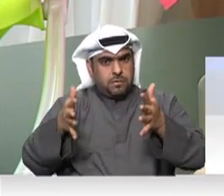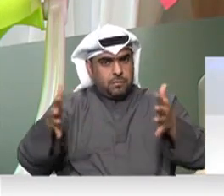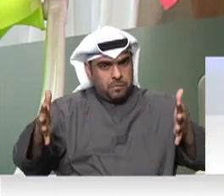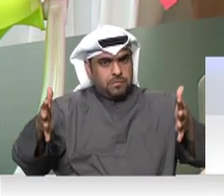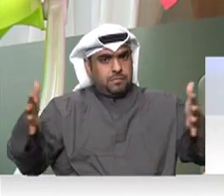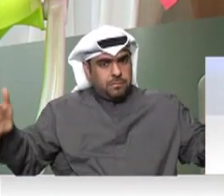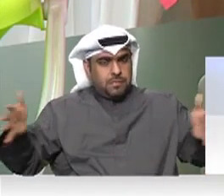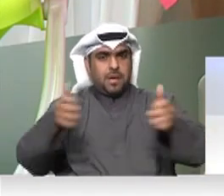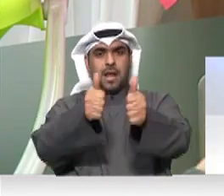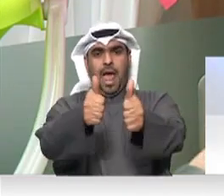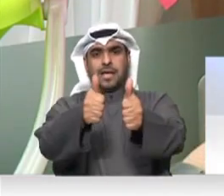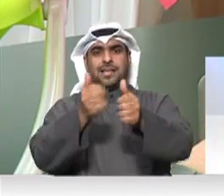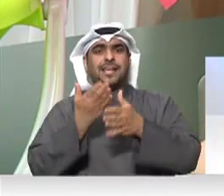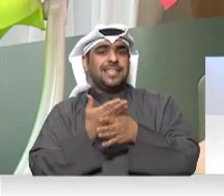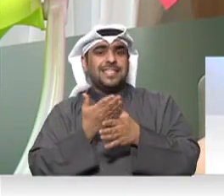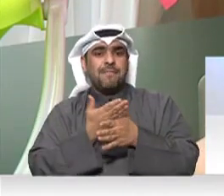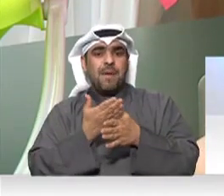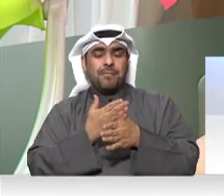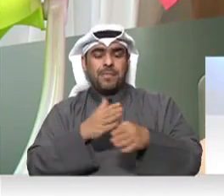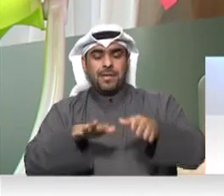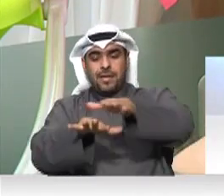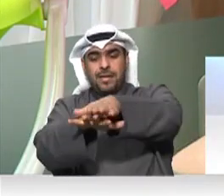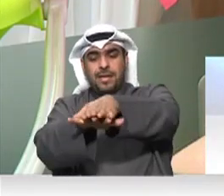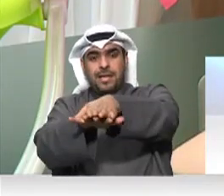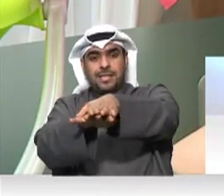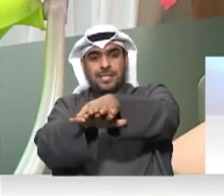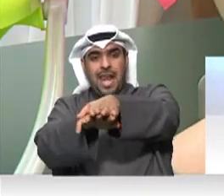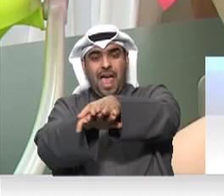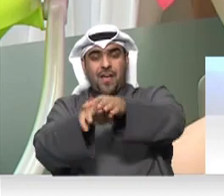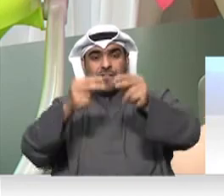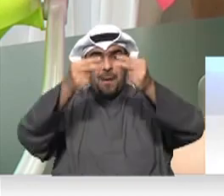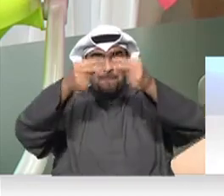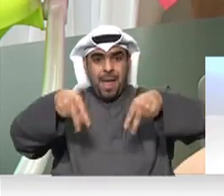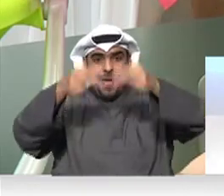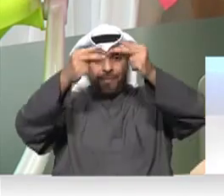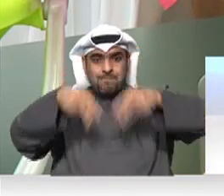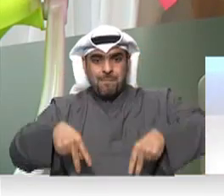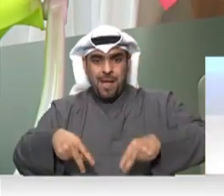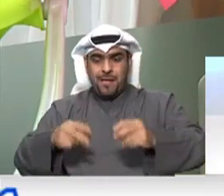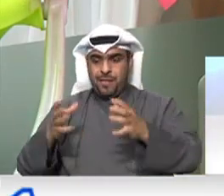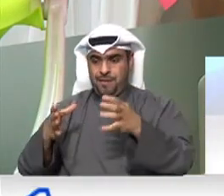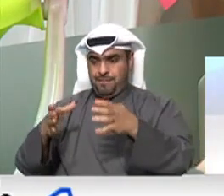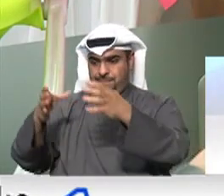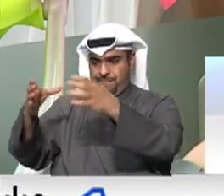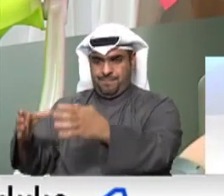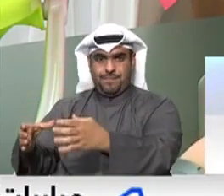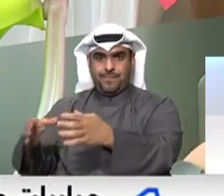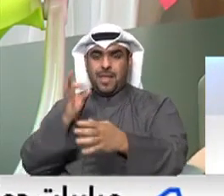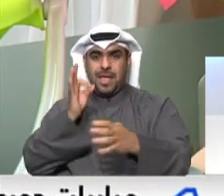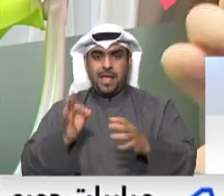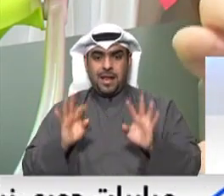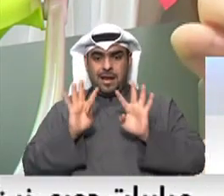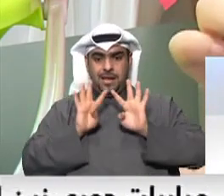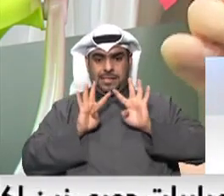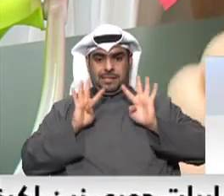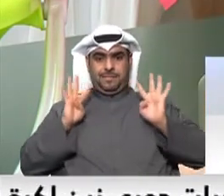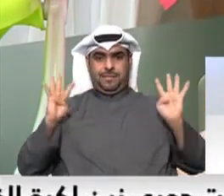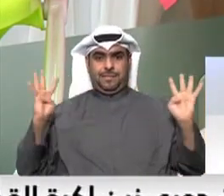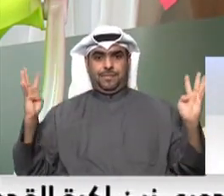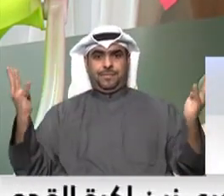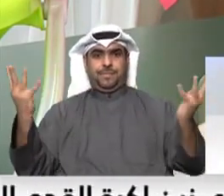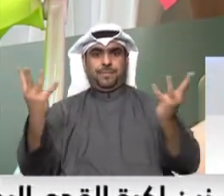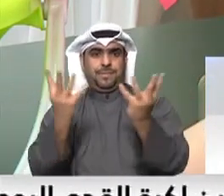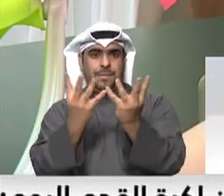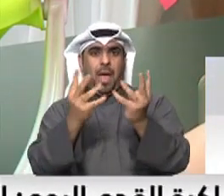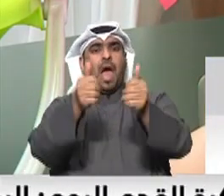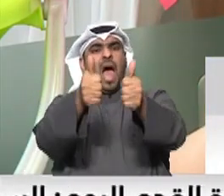تعشيش السلاحف لوضع بيضها ويقومون بوضع اعلام ومحاطه الاعشاش ونشر التوعيه البيئيه